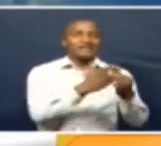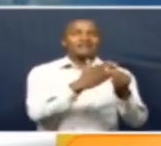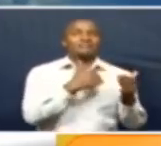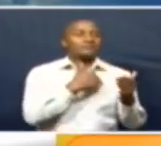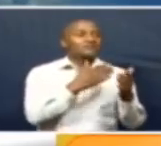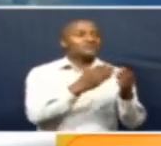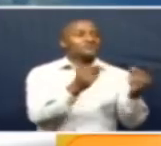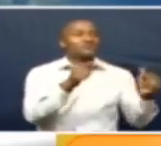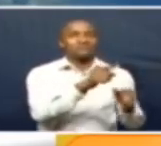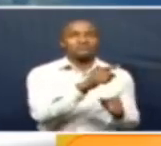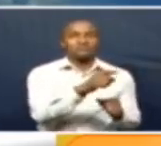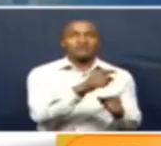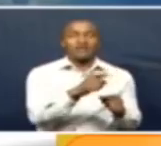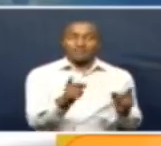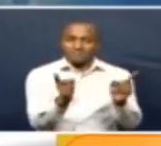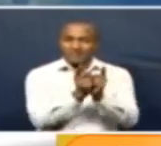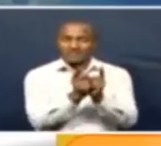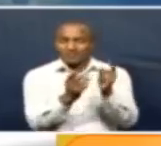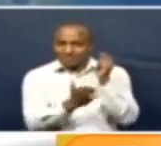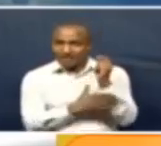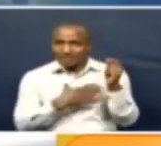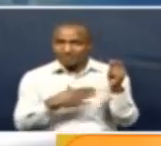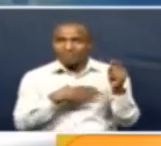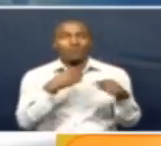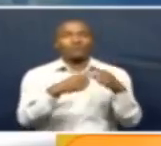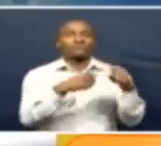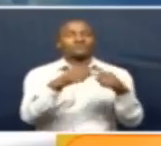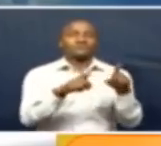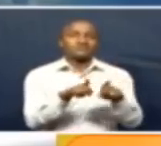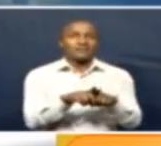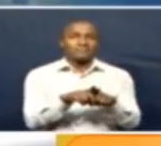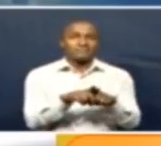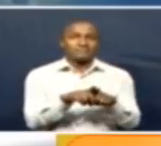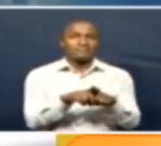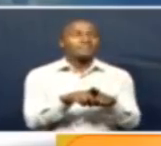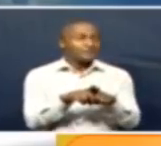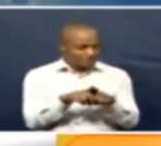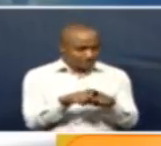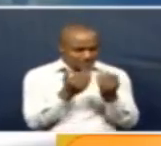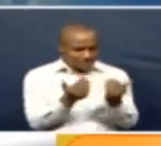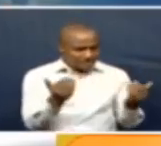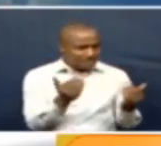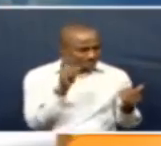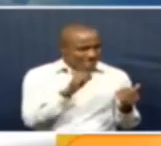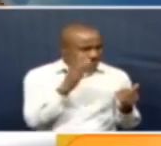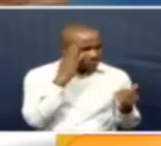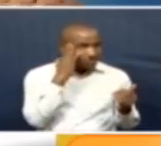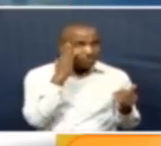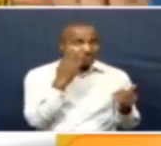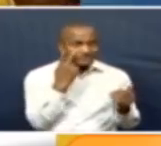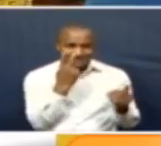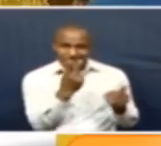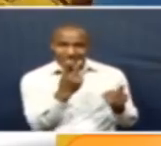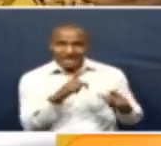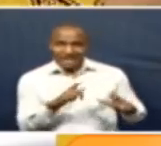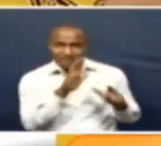na nikakutana na bad company, nili continue kuendelea na ile safari. Sasa ile kitu naweza saidia watoto ni kuangalia, waangalie ni